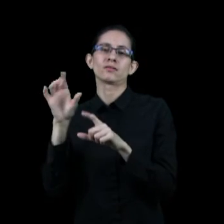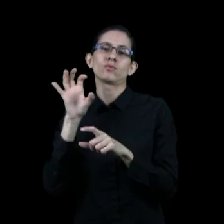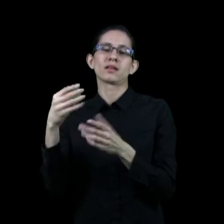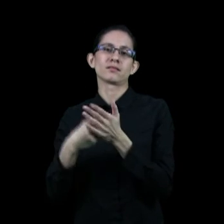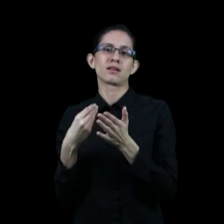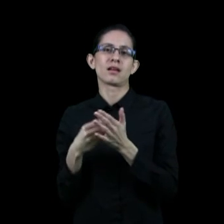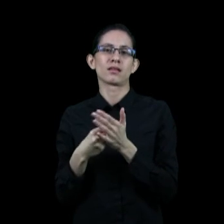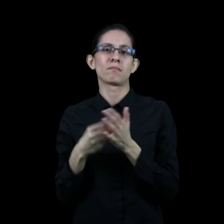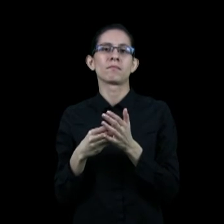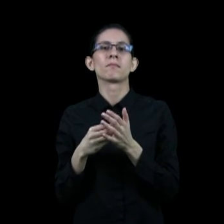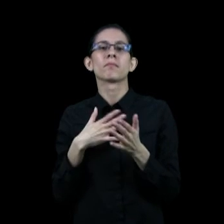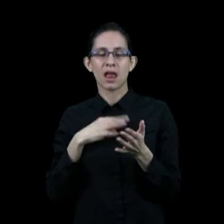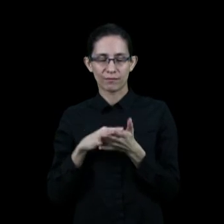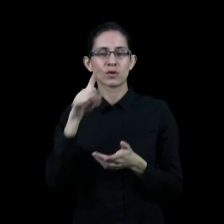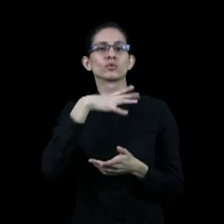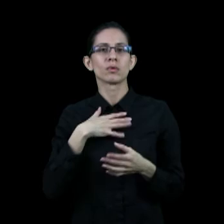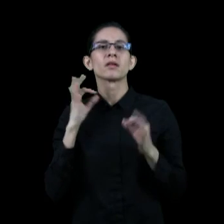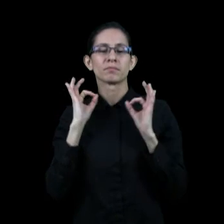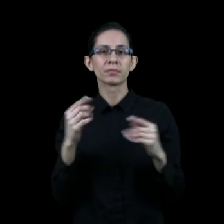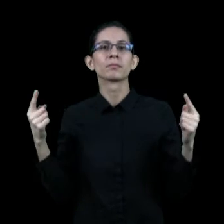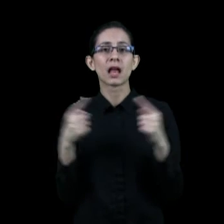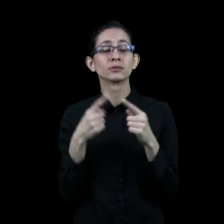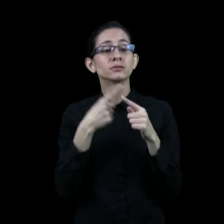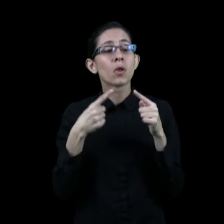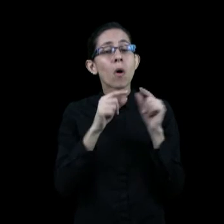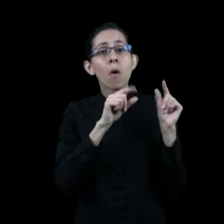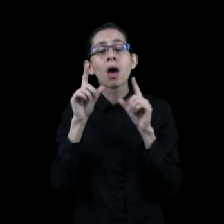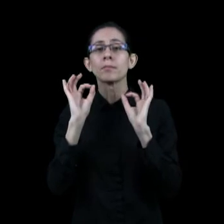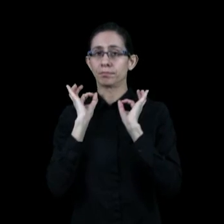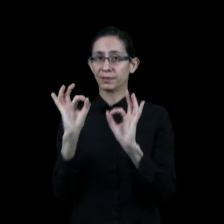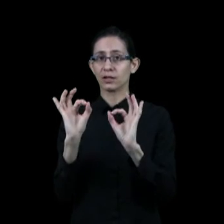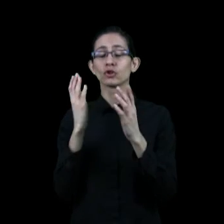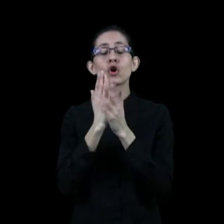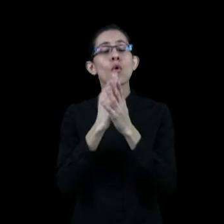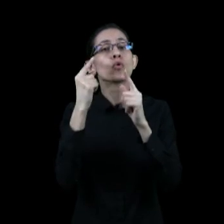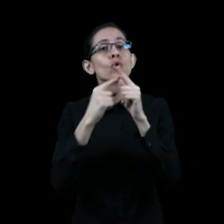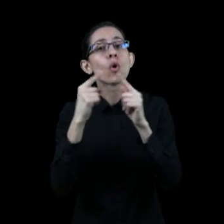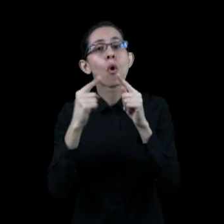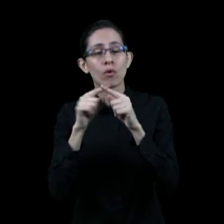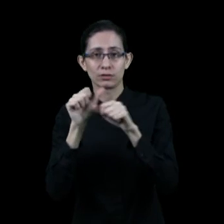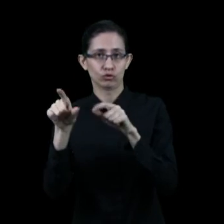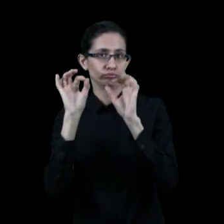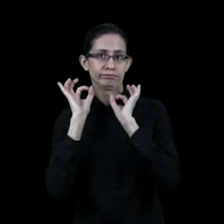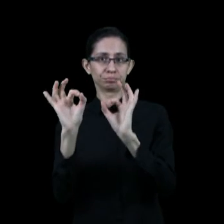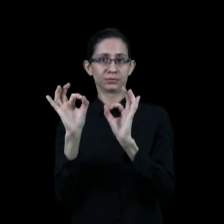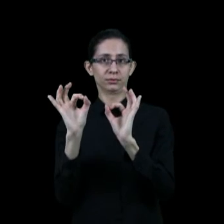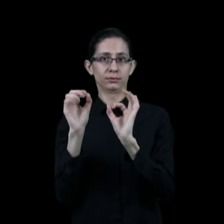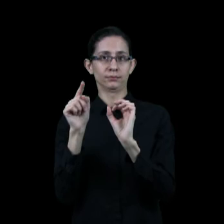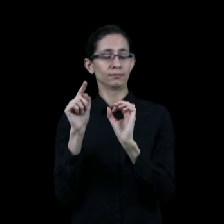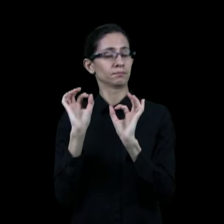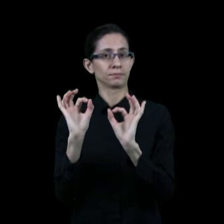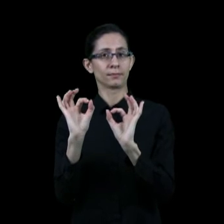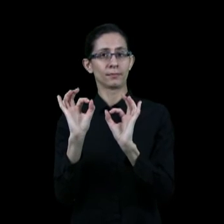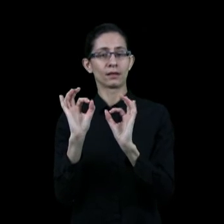% rocznie. Wyższa inflacja jest niepokojąca, bo może wystąpić efekt kuli śnieżnej. Wrócimy do tego w